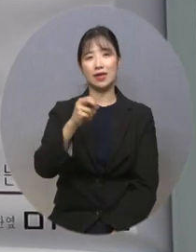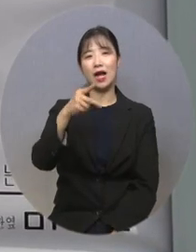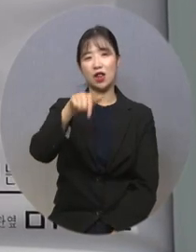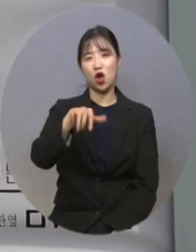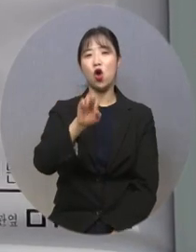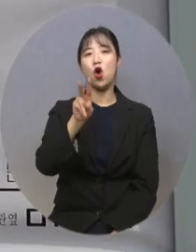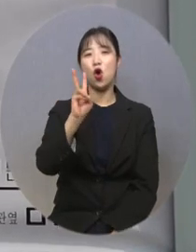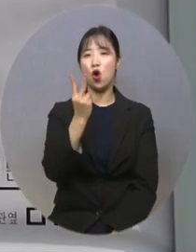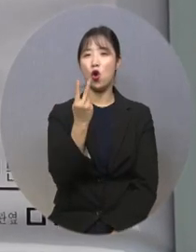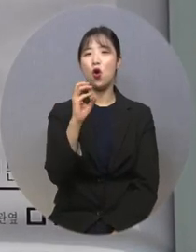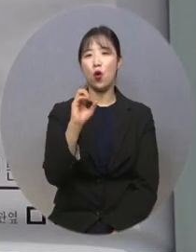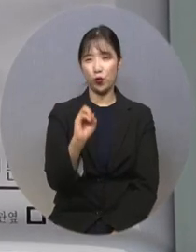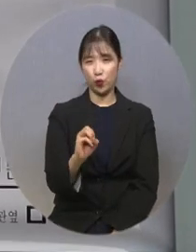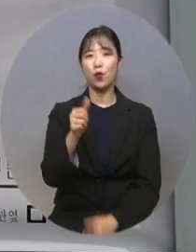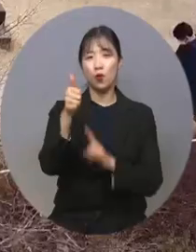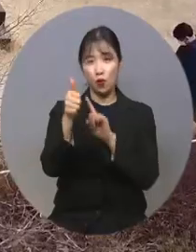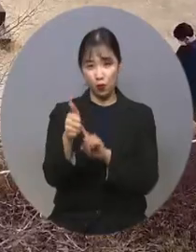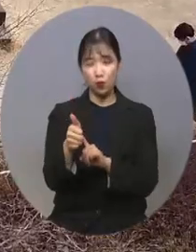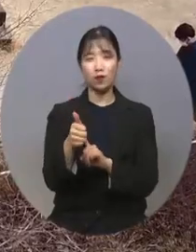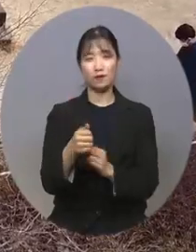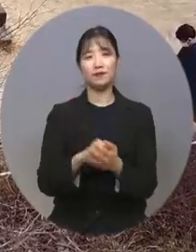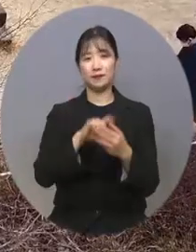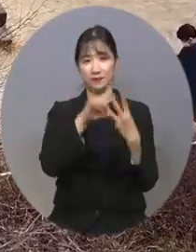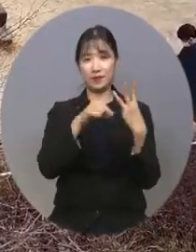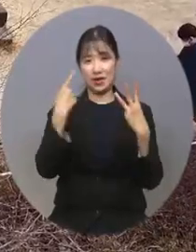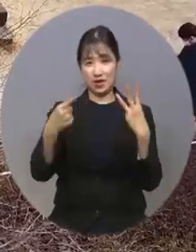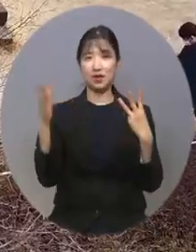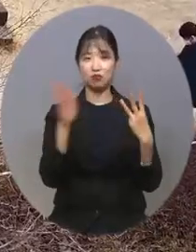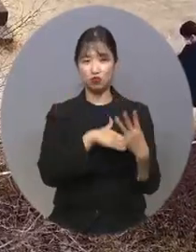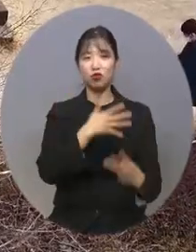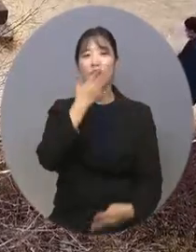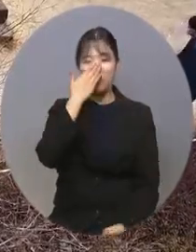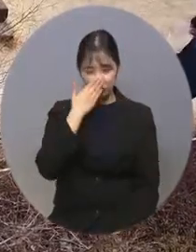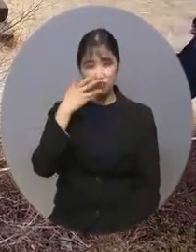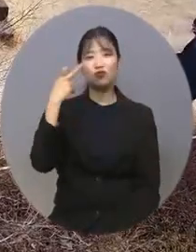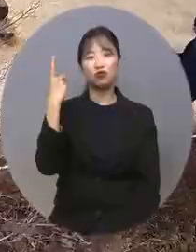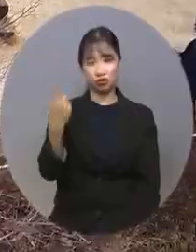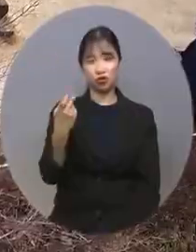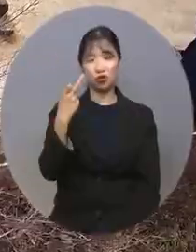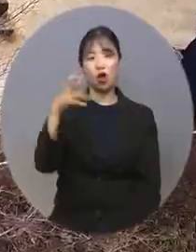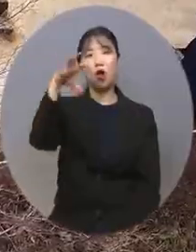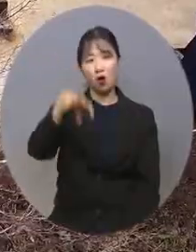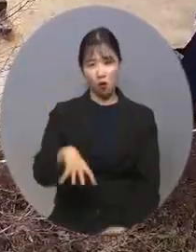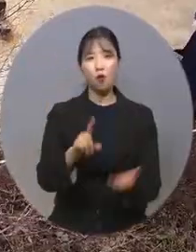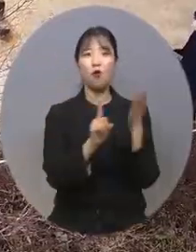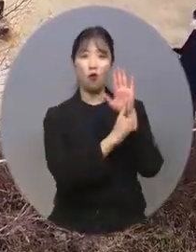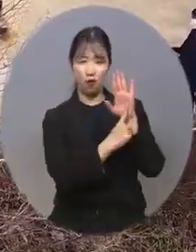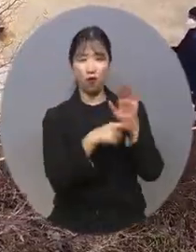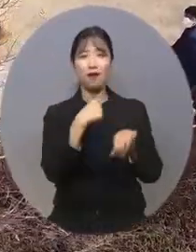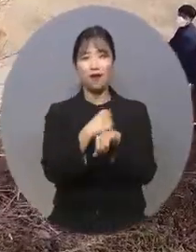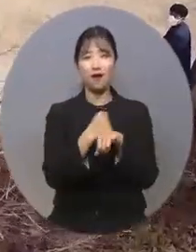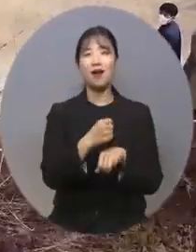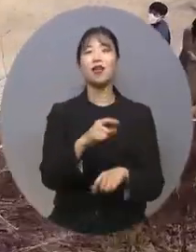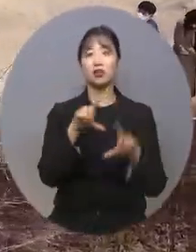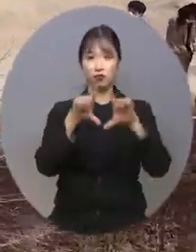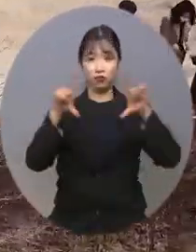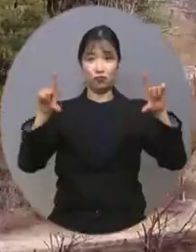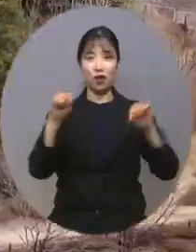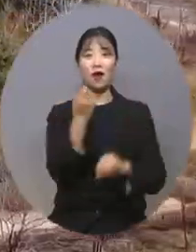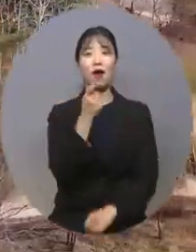작가의 초대전이 지난 1일부터 순천 해지면 열리는 미술관에서 관어라는 주제로 열리고